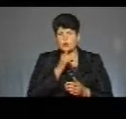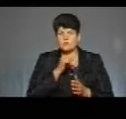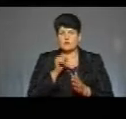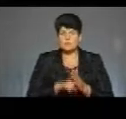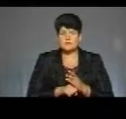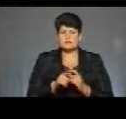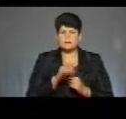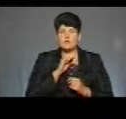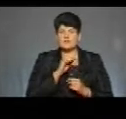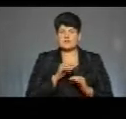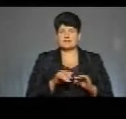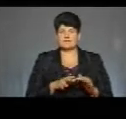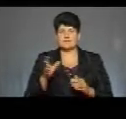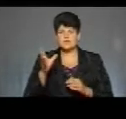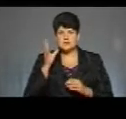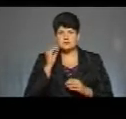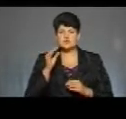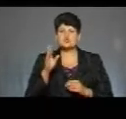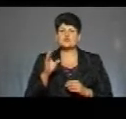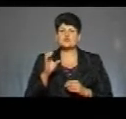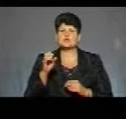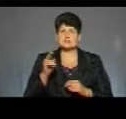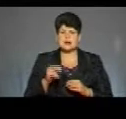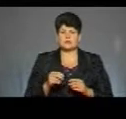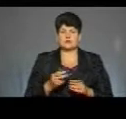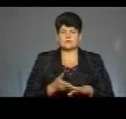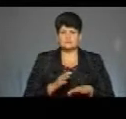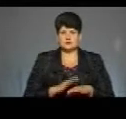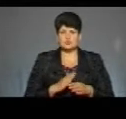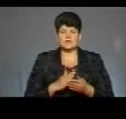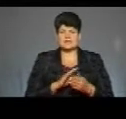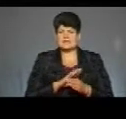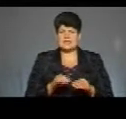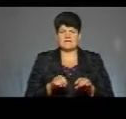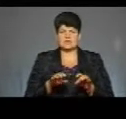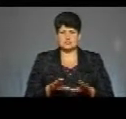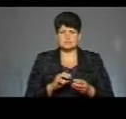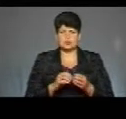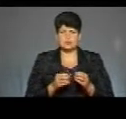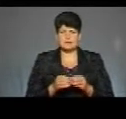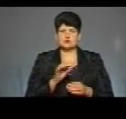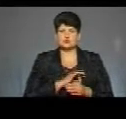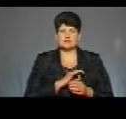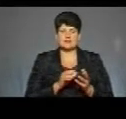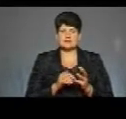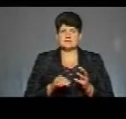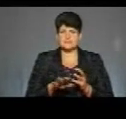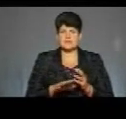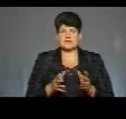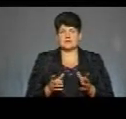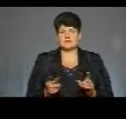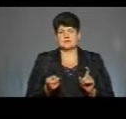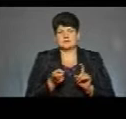професійна діяльність. Вважаємо, що соціально напруженою на сьогодні залишається невирішеність проблеми із користуванням земельною ділянкою, яка закріплена